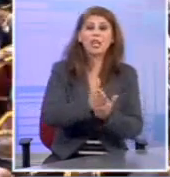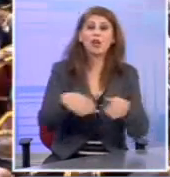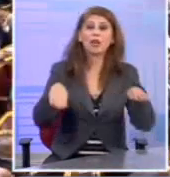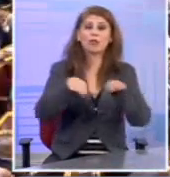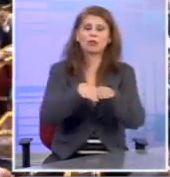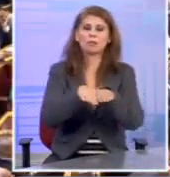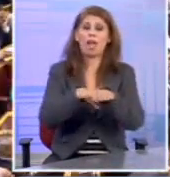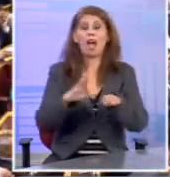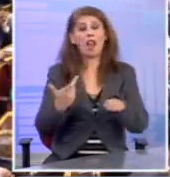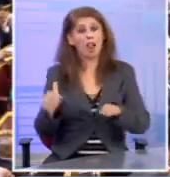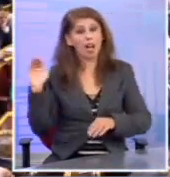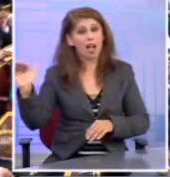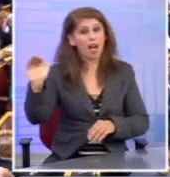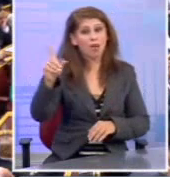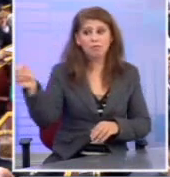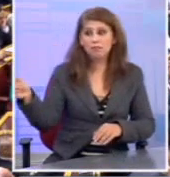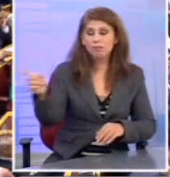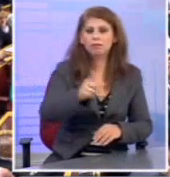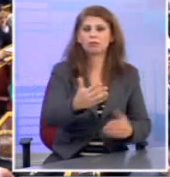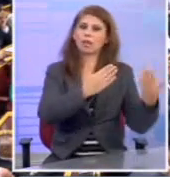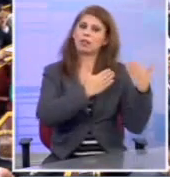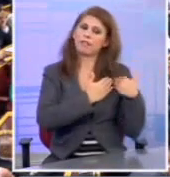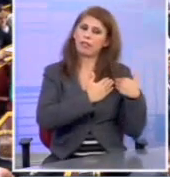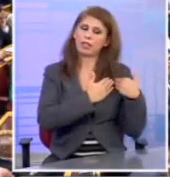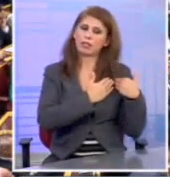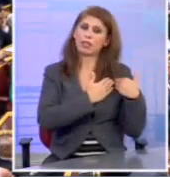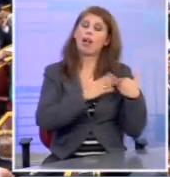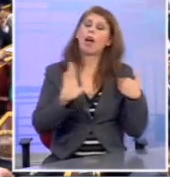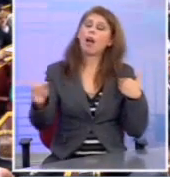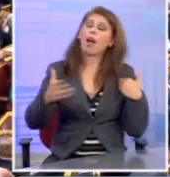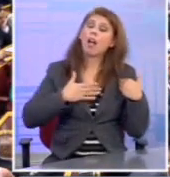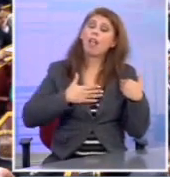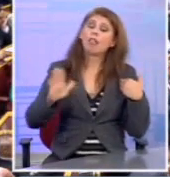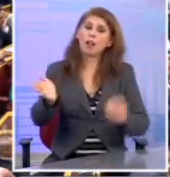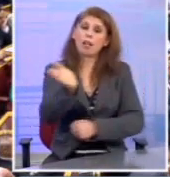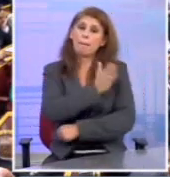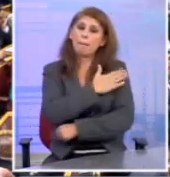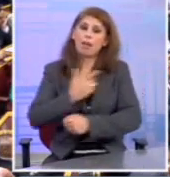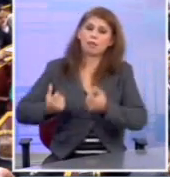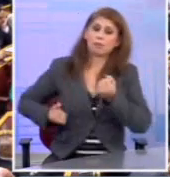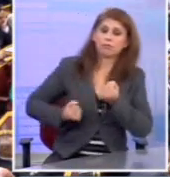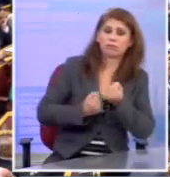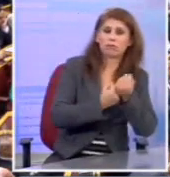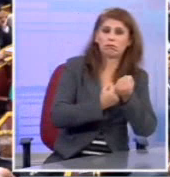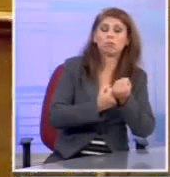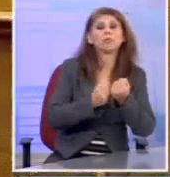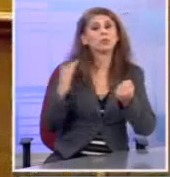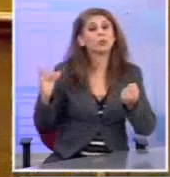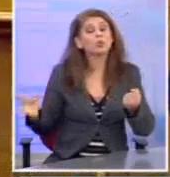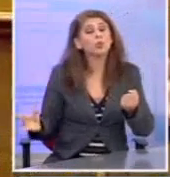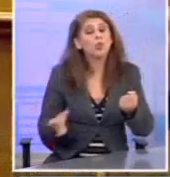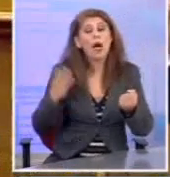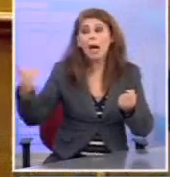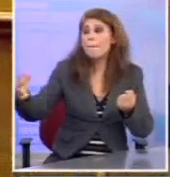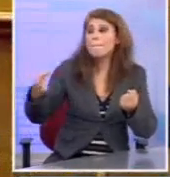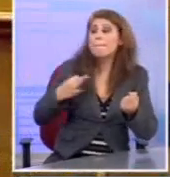Σας καλούμε όμως και εσάς να αναλάβετε τις ευθύνες σας. Αφού δεν θέλετε να βάλετε πλάτη, τουλάχιστον πείτε μας